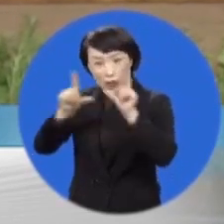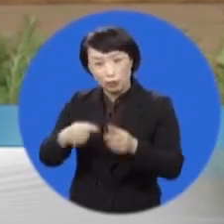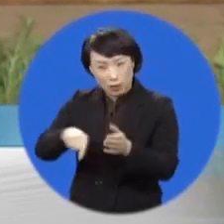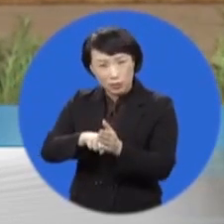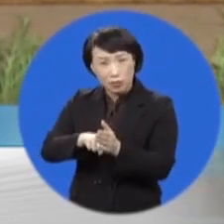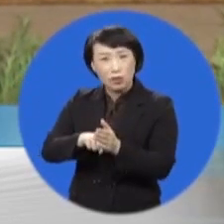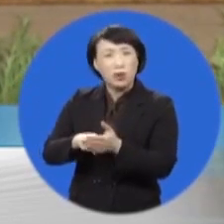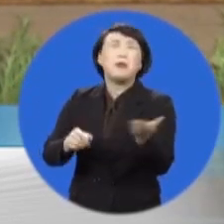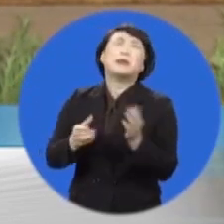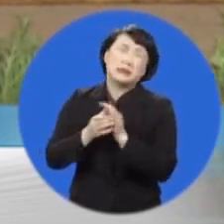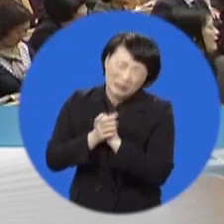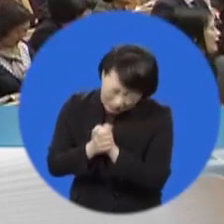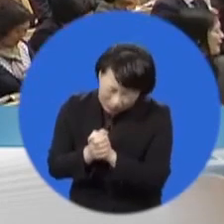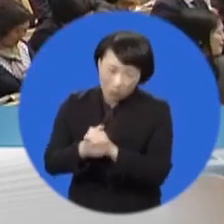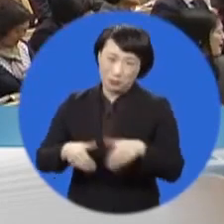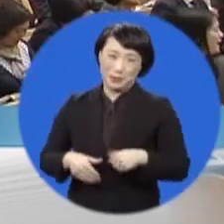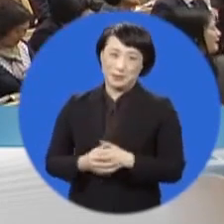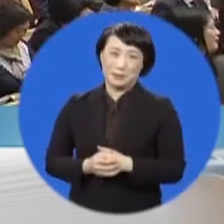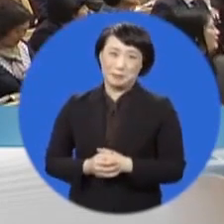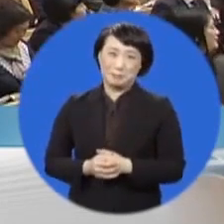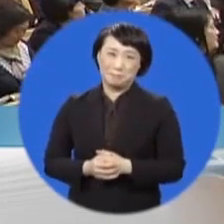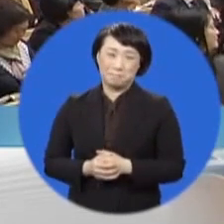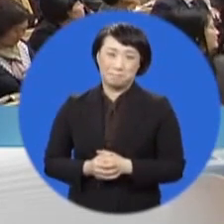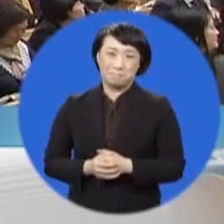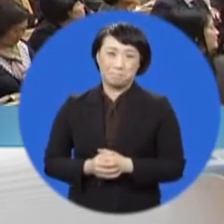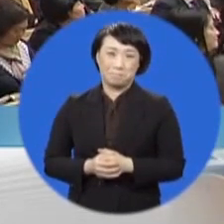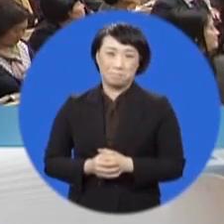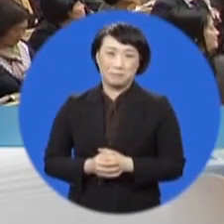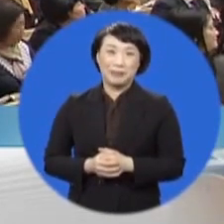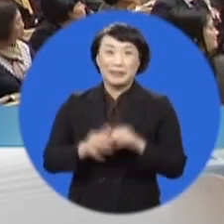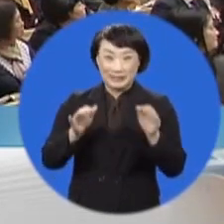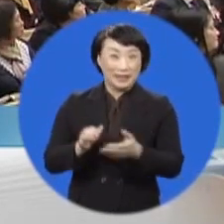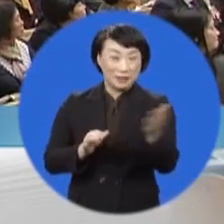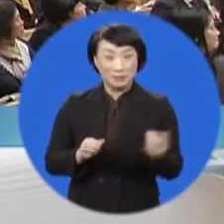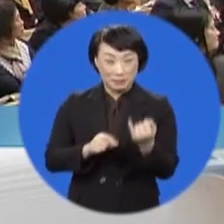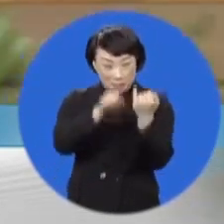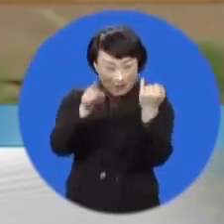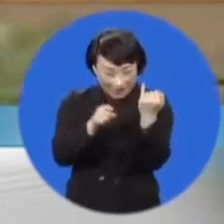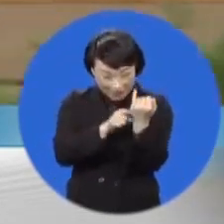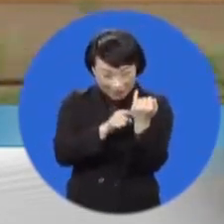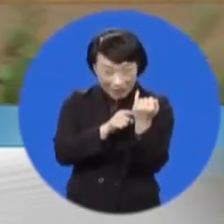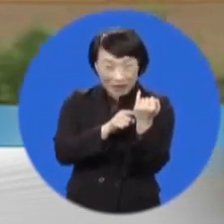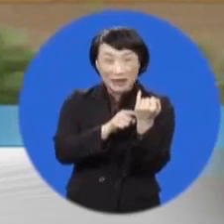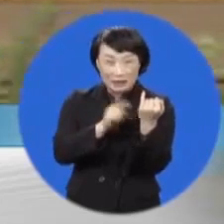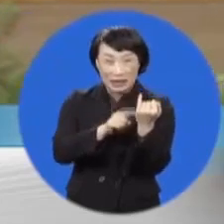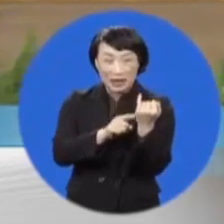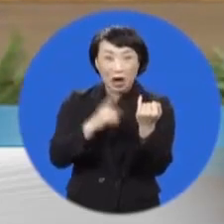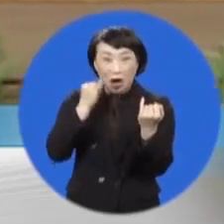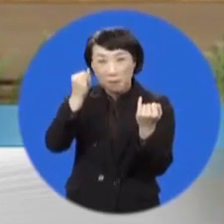악착같이 기도 아라이 말이야 빼빼목 에 애기가 엄마 탯줄을 달고